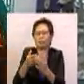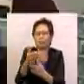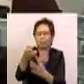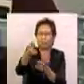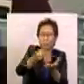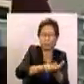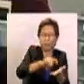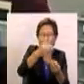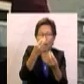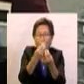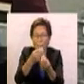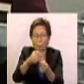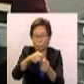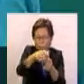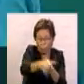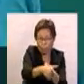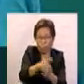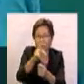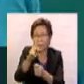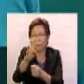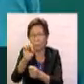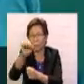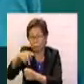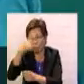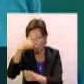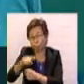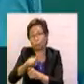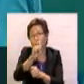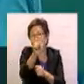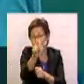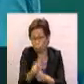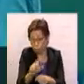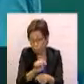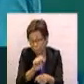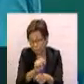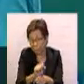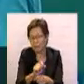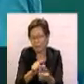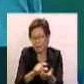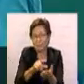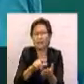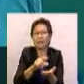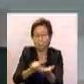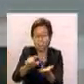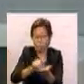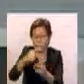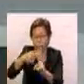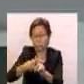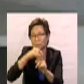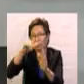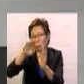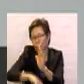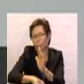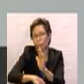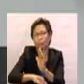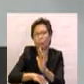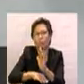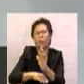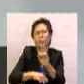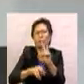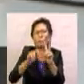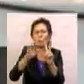Amaun caruman setiap bulan yang diterima KWSP untuk setiap pekerja yang menerima gaji bulanan tidak boleh kurang daripada jumlah